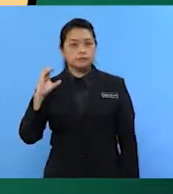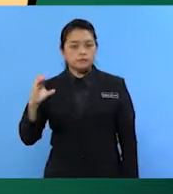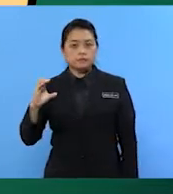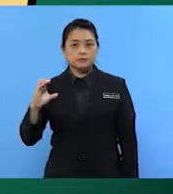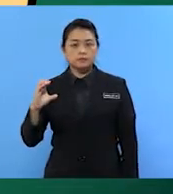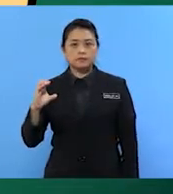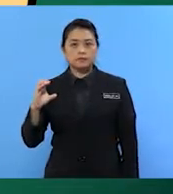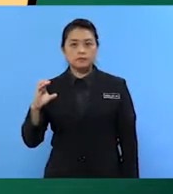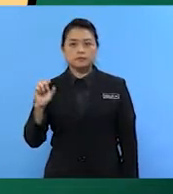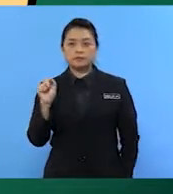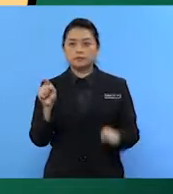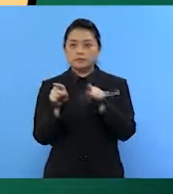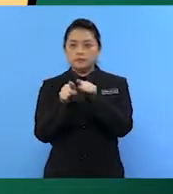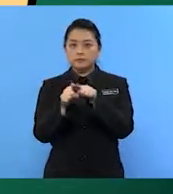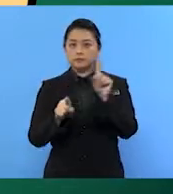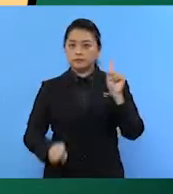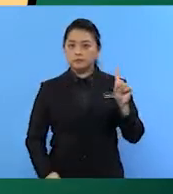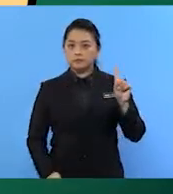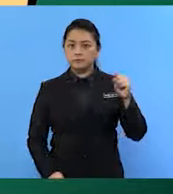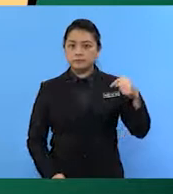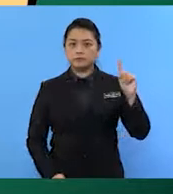ialah negatif 1.